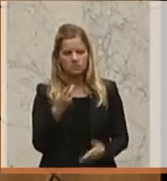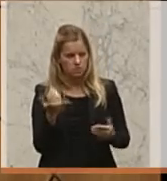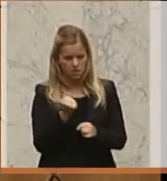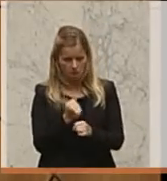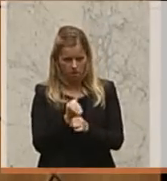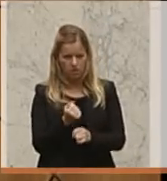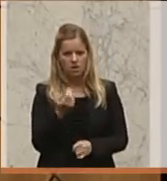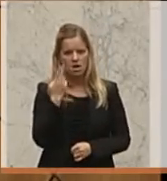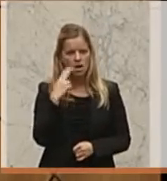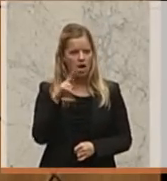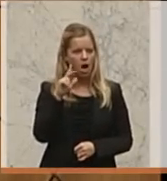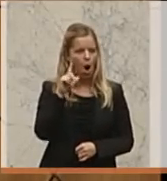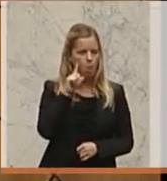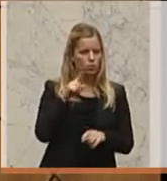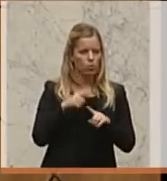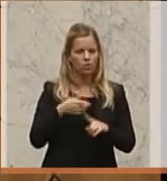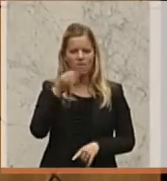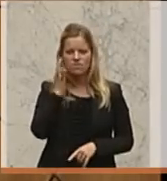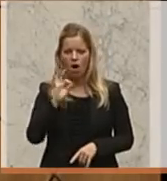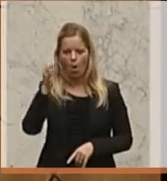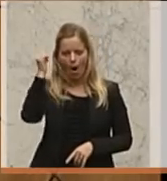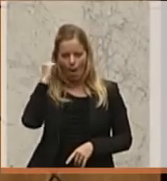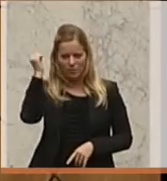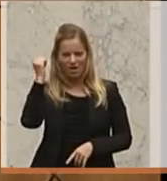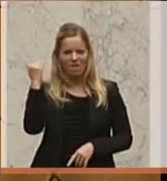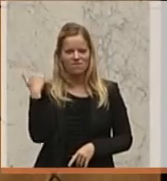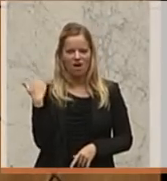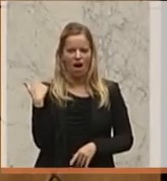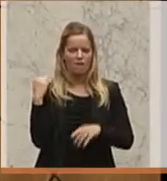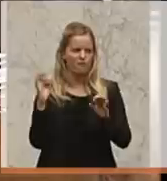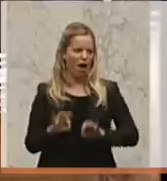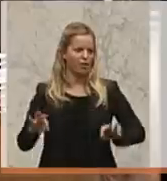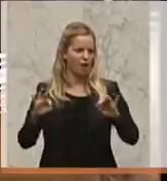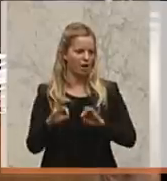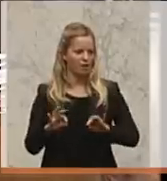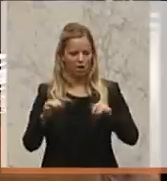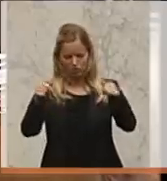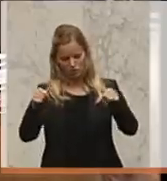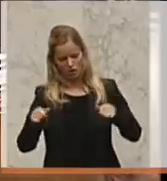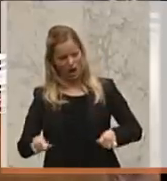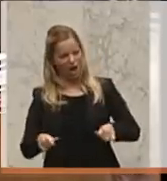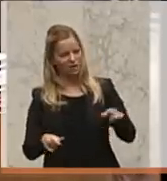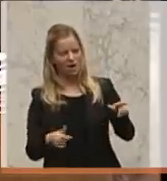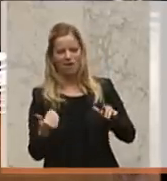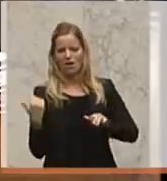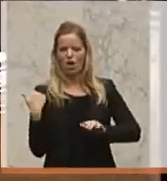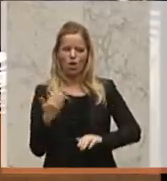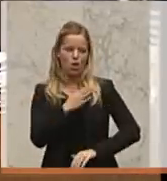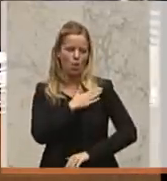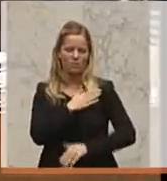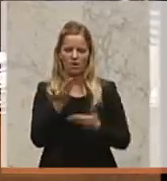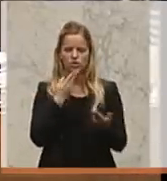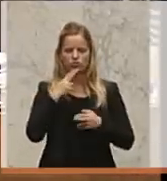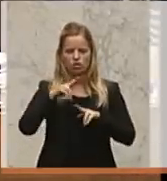dann abgefeiert in einem vom Steuerzahler bezahlten Inserat und loben sich da und sagen, sie hätten ein Versprechen eingelöst.